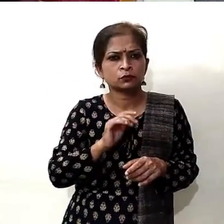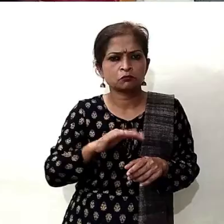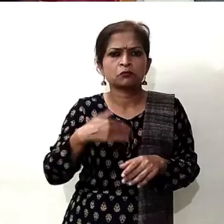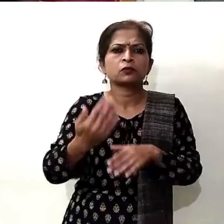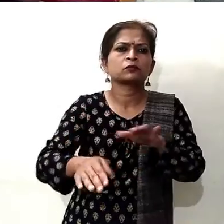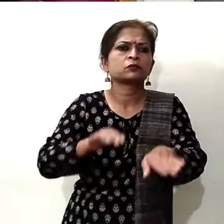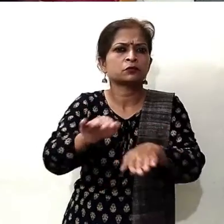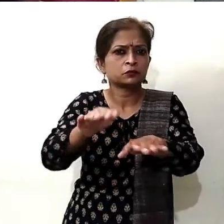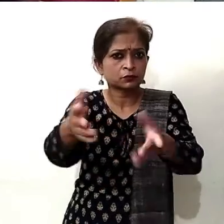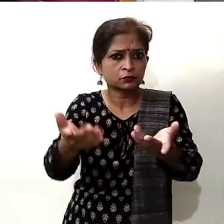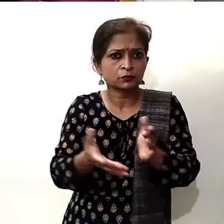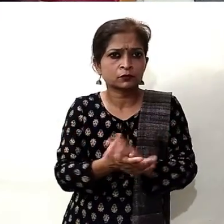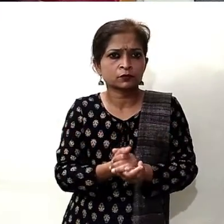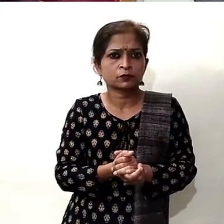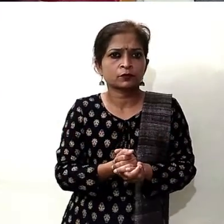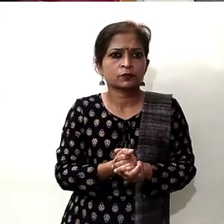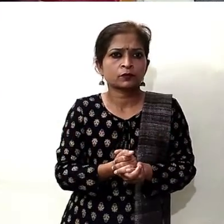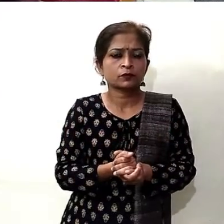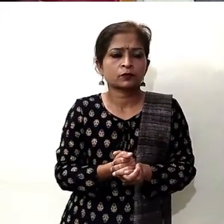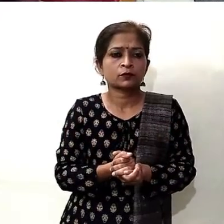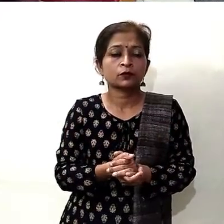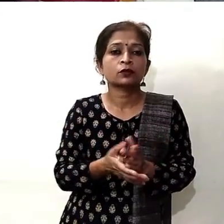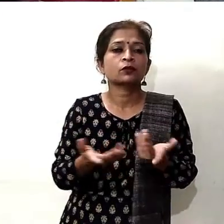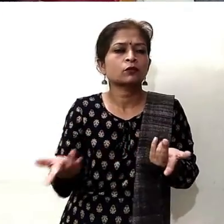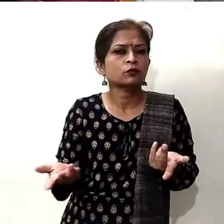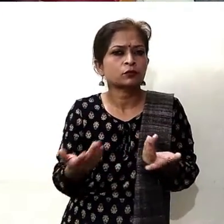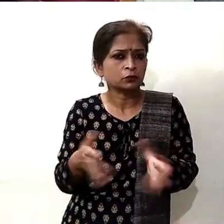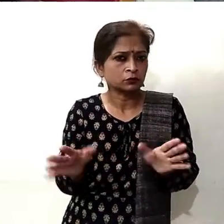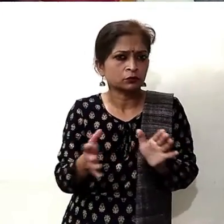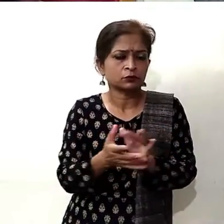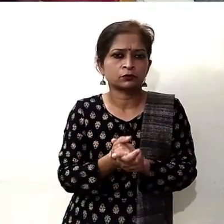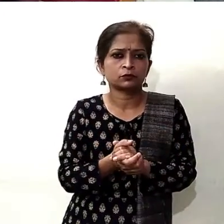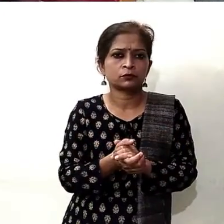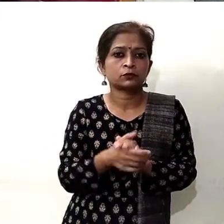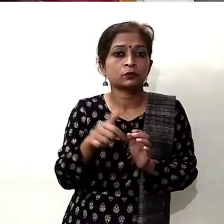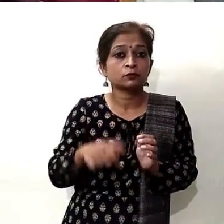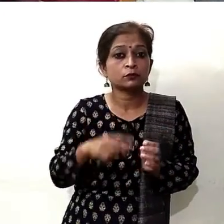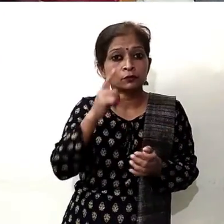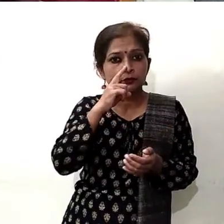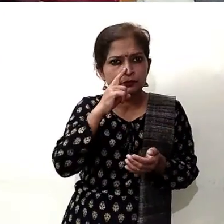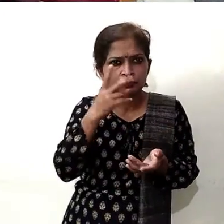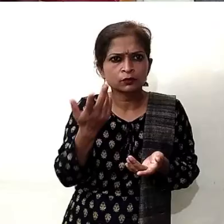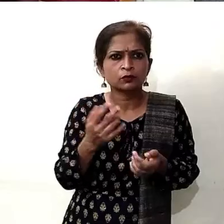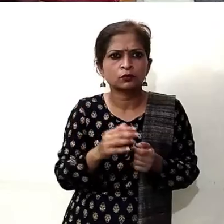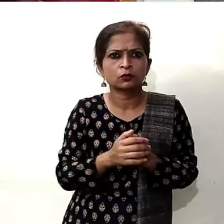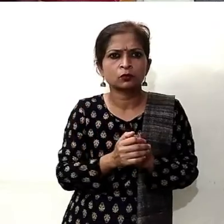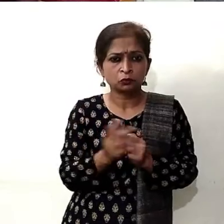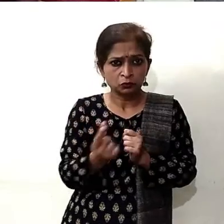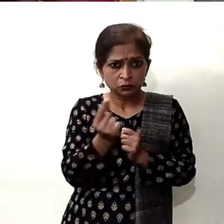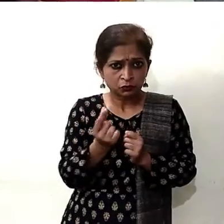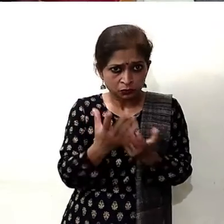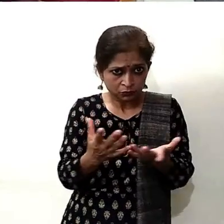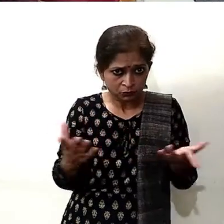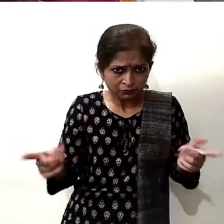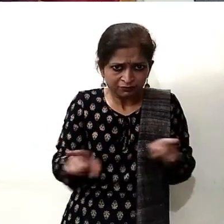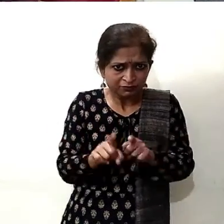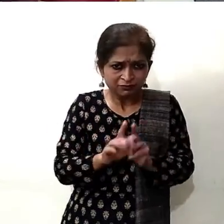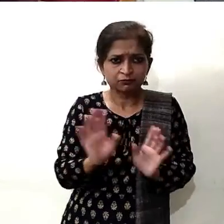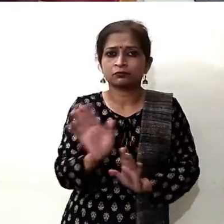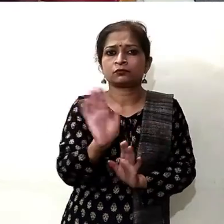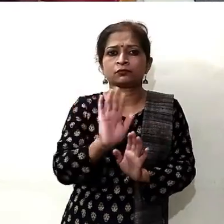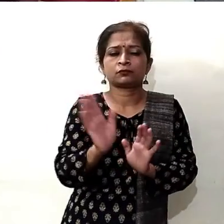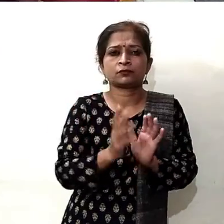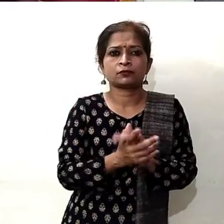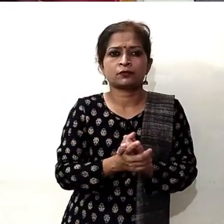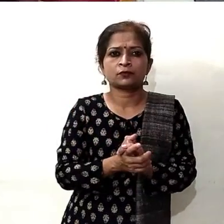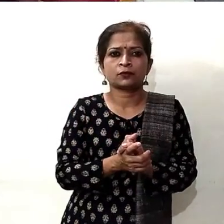और कभी भी यहाँ महिला को भोगने की वस्तु के जैसा नहीं रखा गया है, हरम हमने कभी नहीं